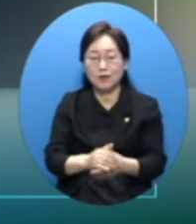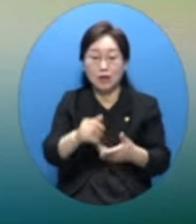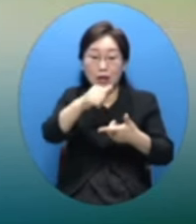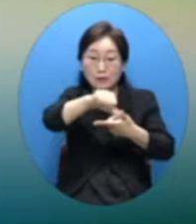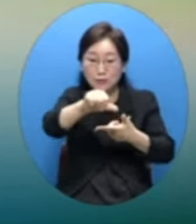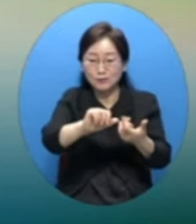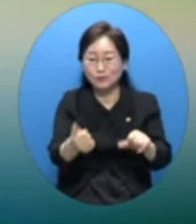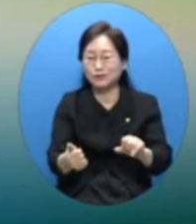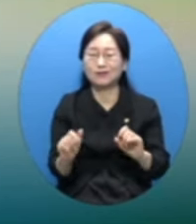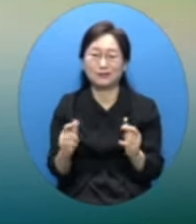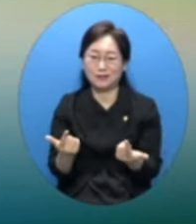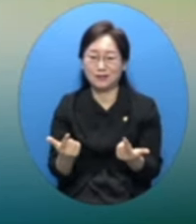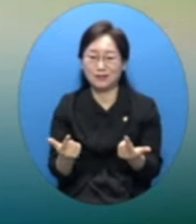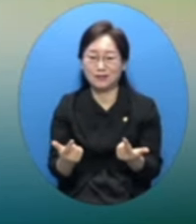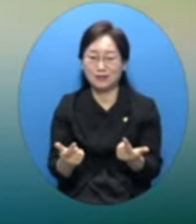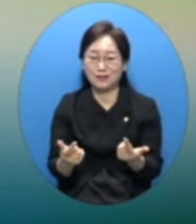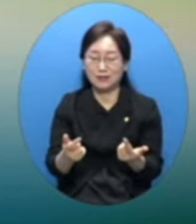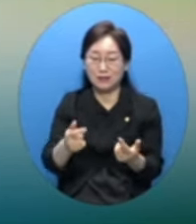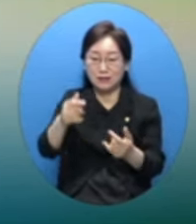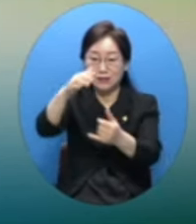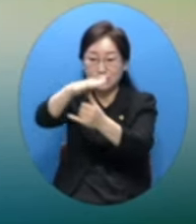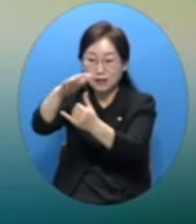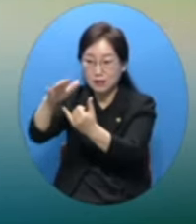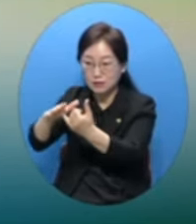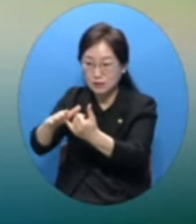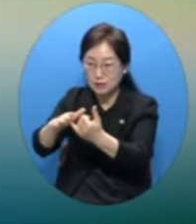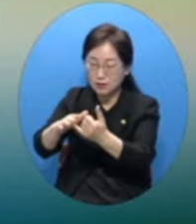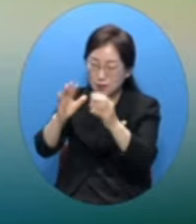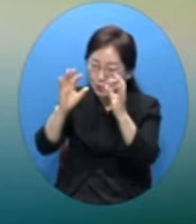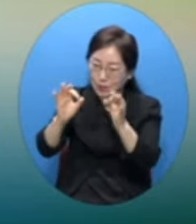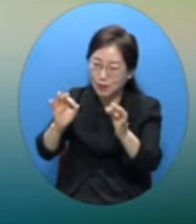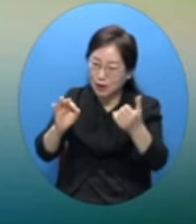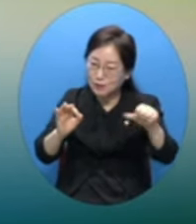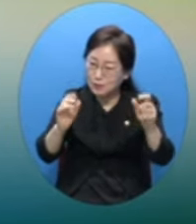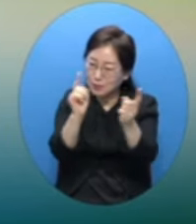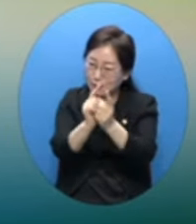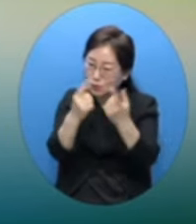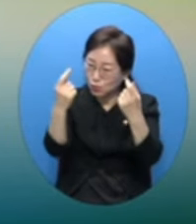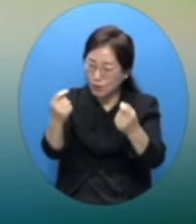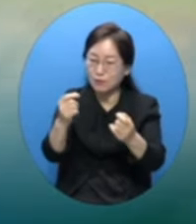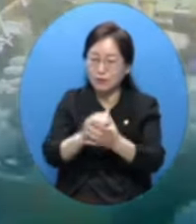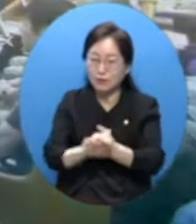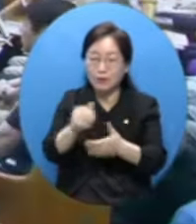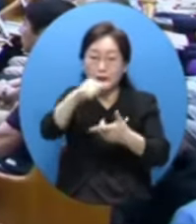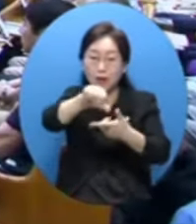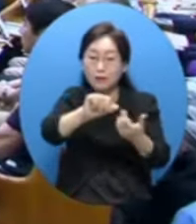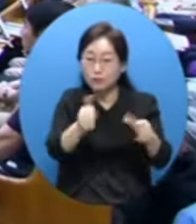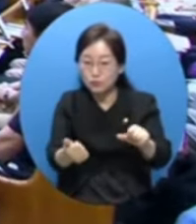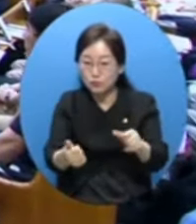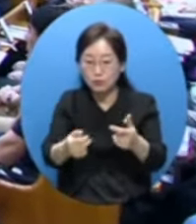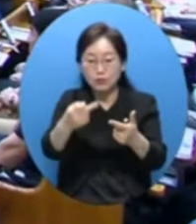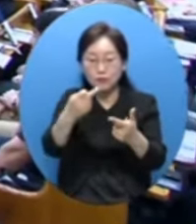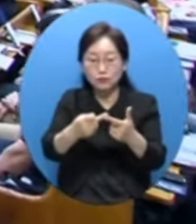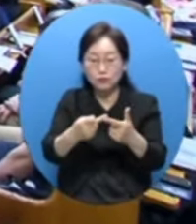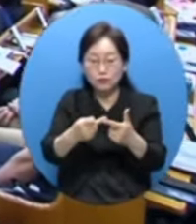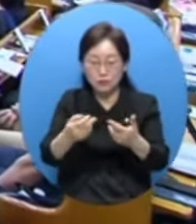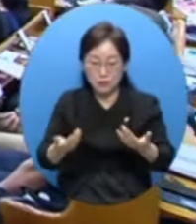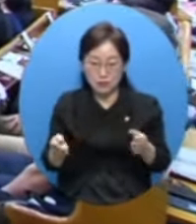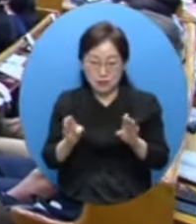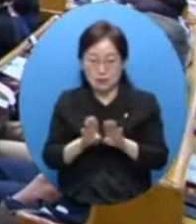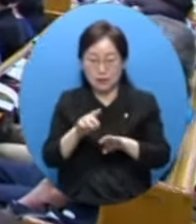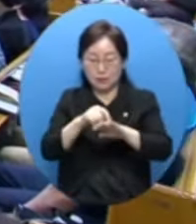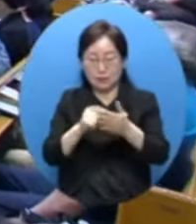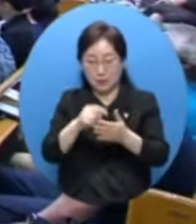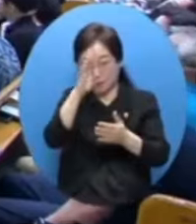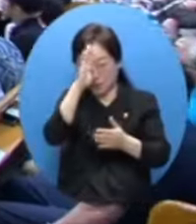않았다. 아이들을 통해 나는 매일 유진이를 만난다. 큰아들의 죽음, 둘째의 자폐를 겪으면서 이